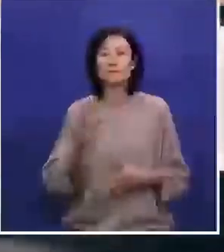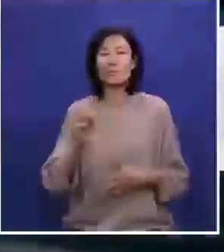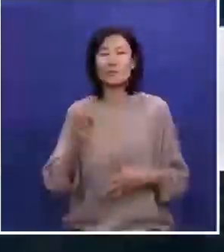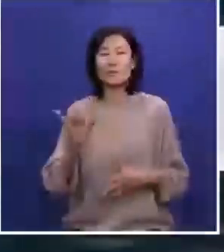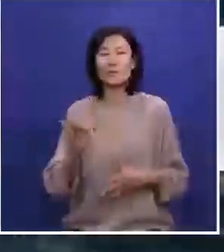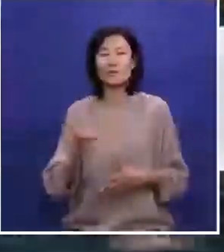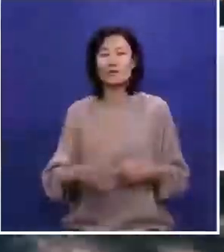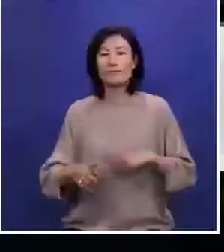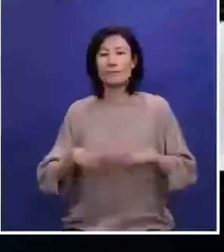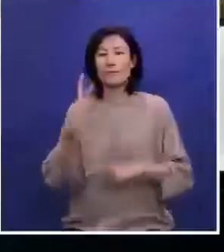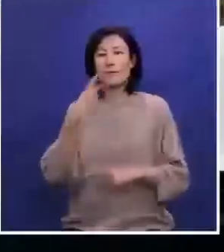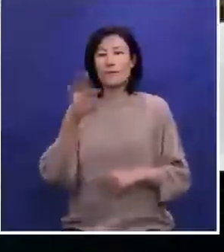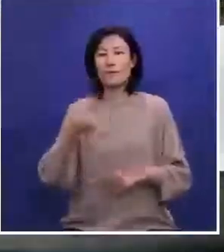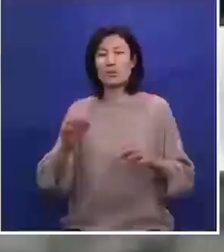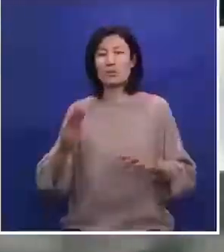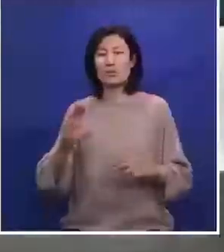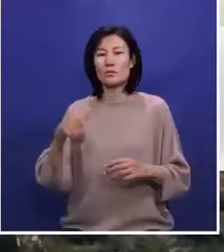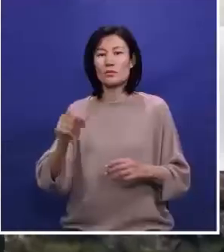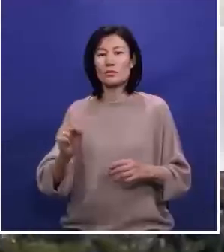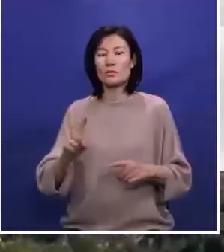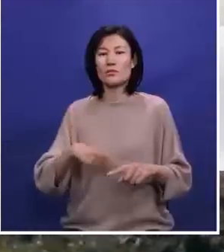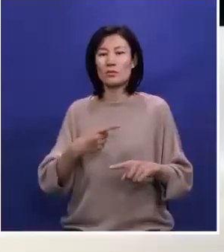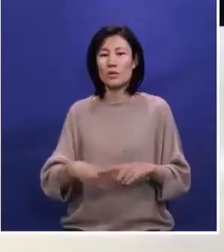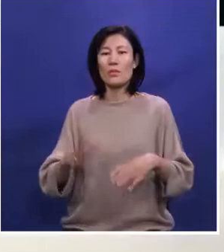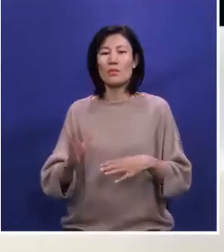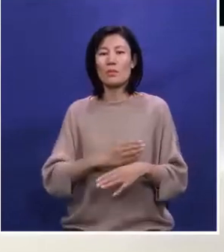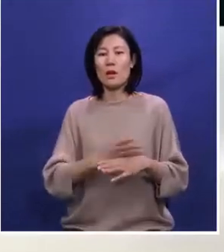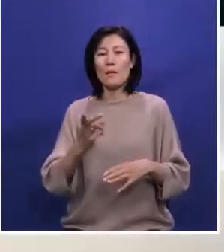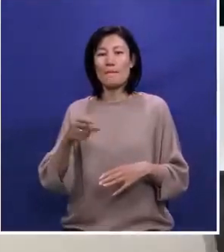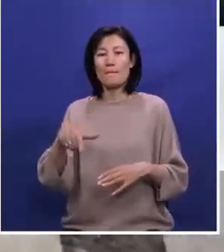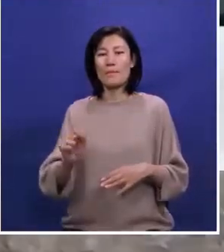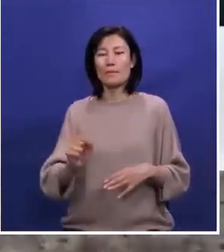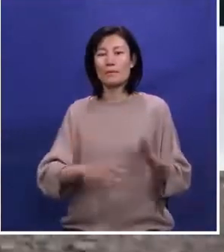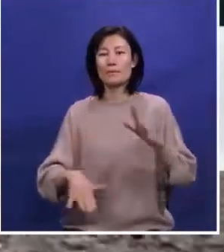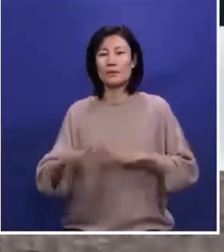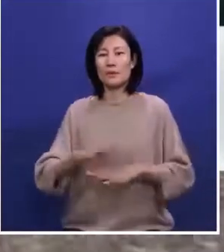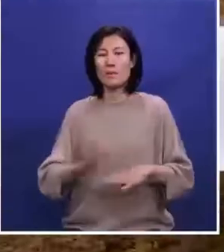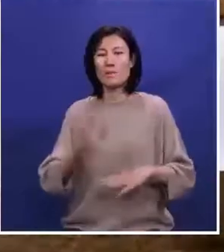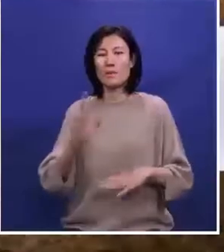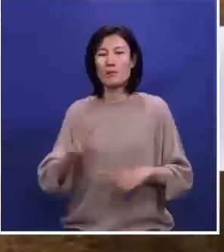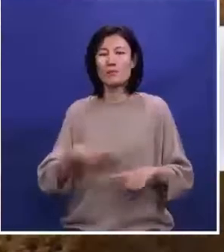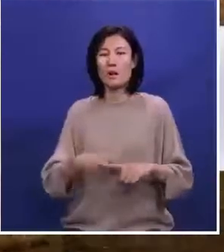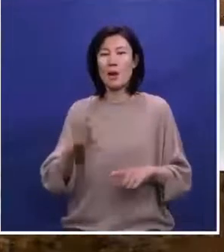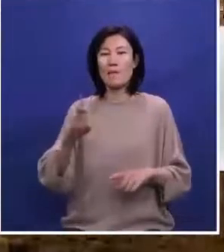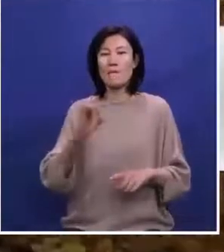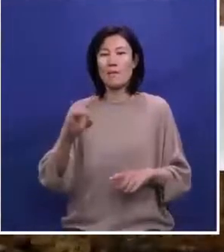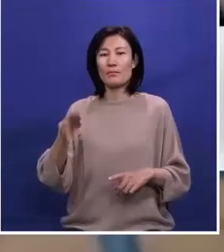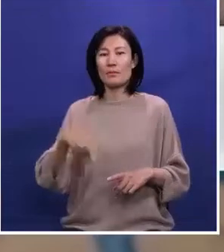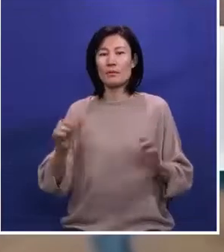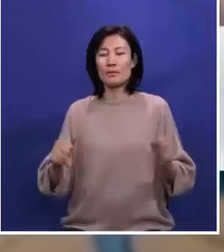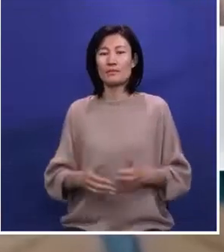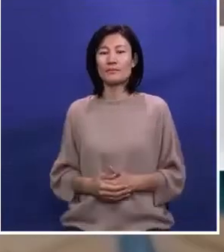Қаратаудың теріскей беткейінде орналасқан Созақта болмысы бөлек Бабата деген елді мекен бар. Мұнда бабалардың